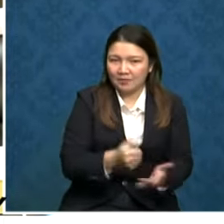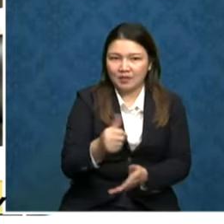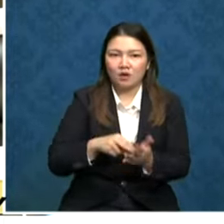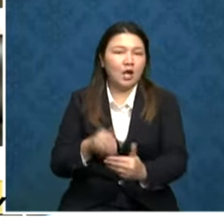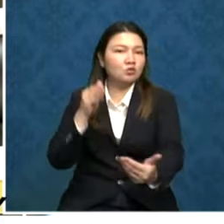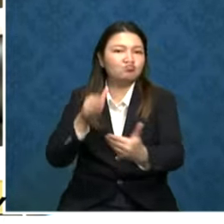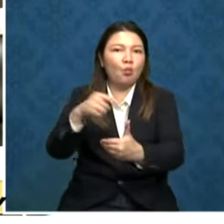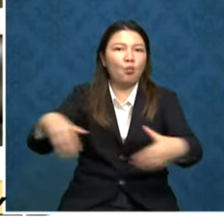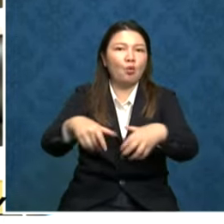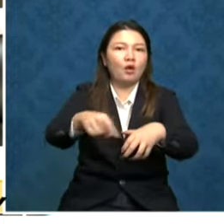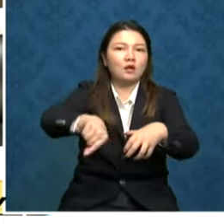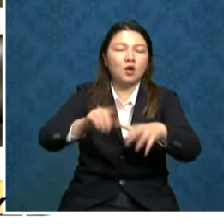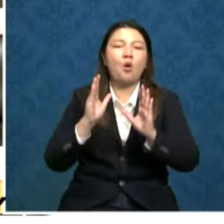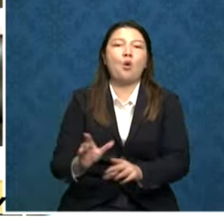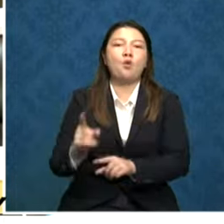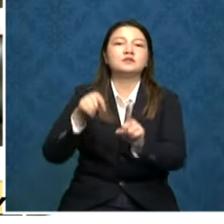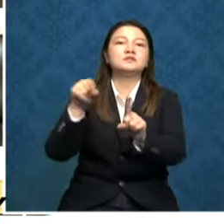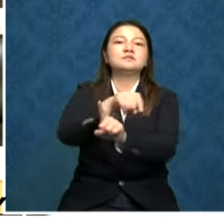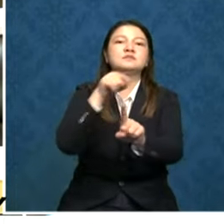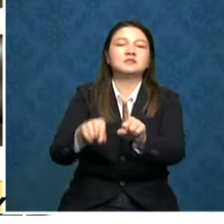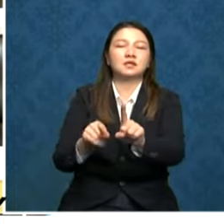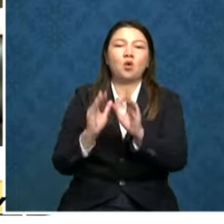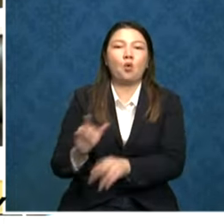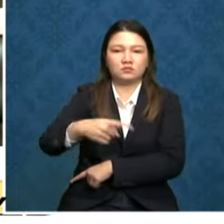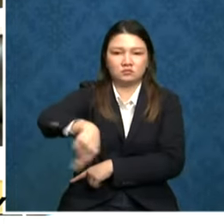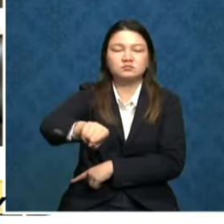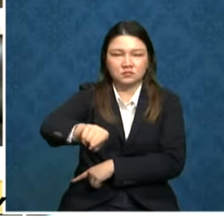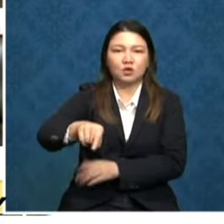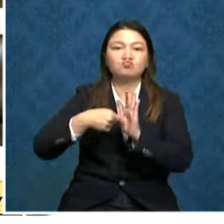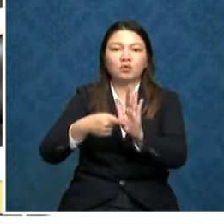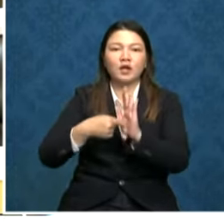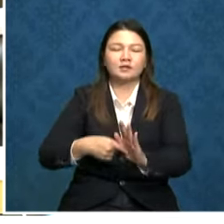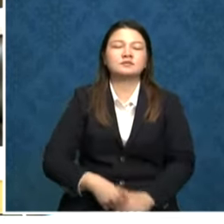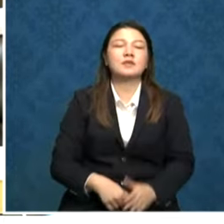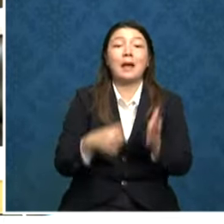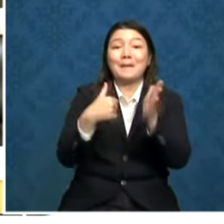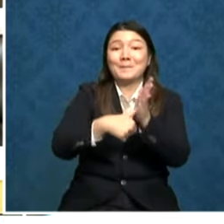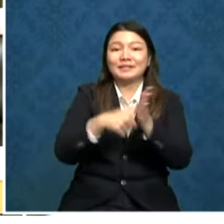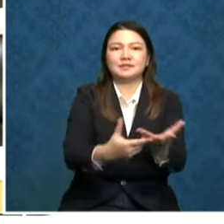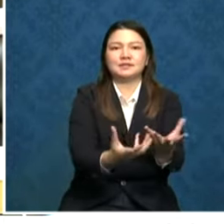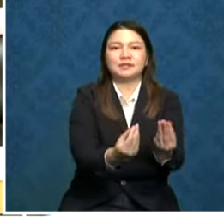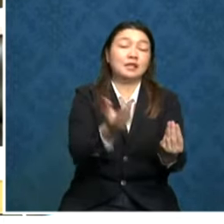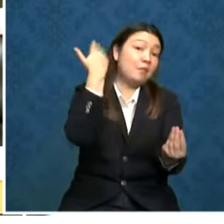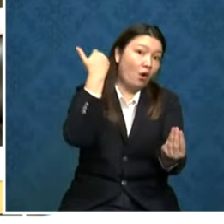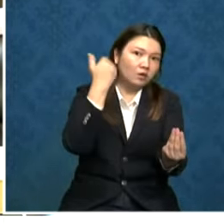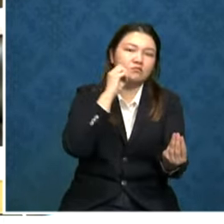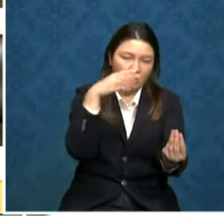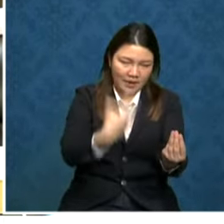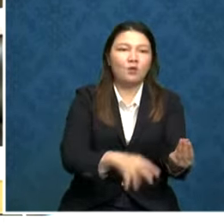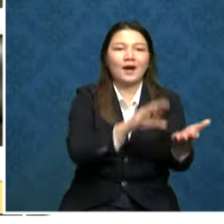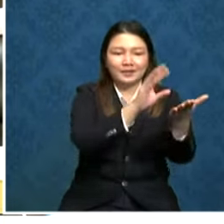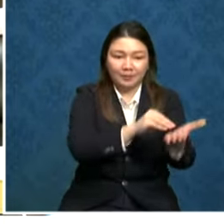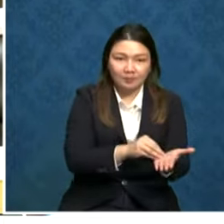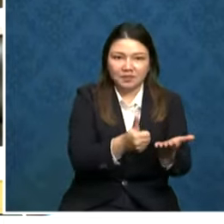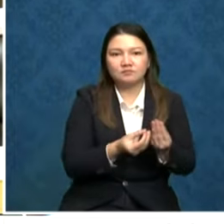เป้าเก็บไปที่คน 1%นะครับในส่วนที่เหมาะสมนะครับอย่างเช่นภาษีที่ดินรวมแปลงที่พวกเราได้นำเสนอมากระจายทำสวัสดิการให้ประชา